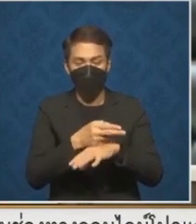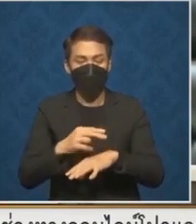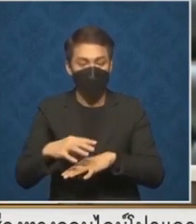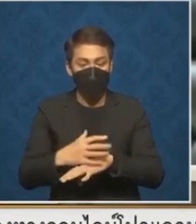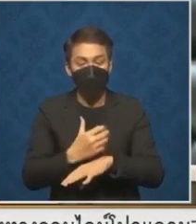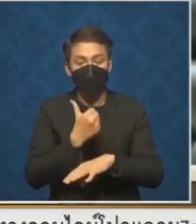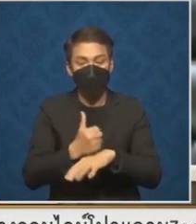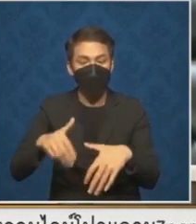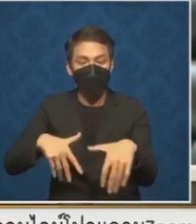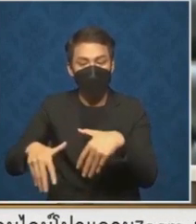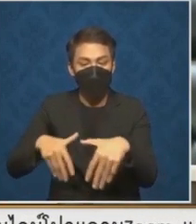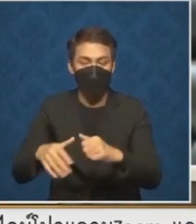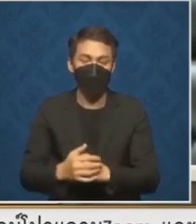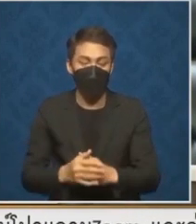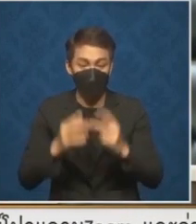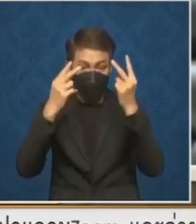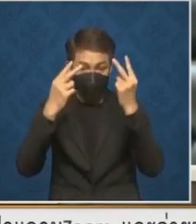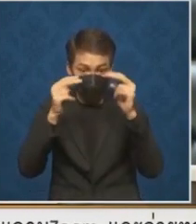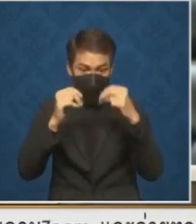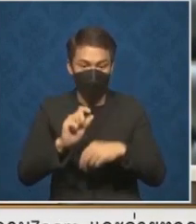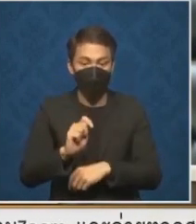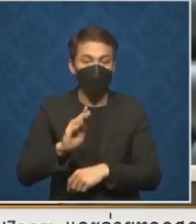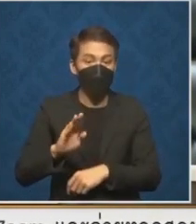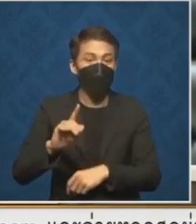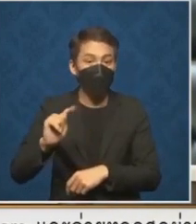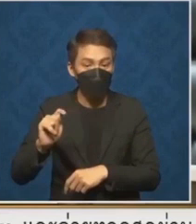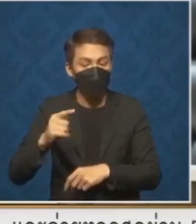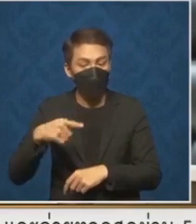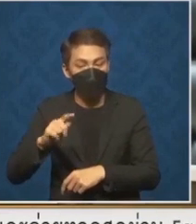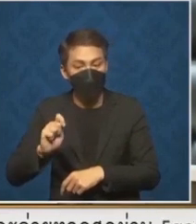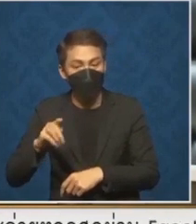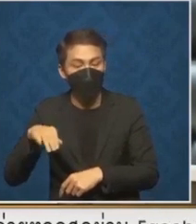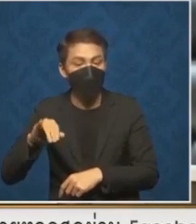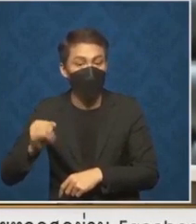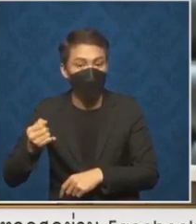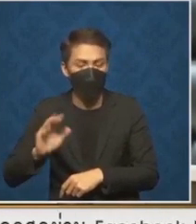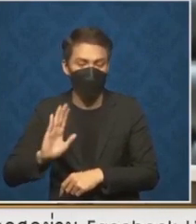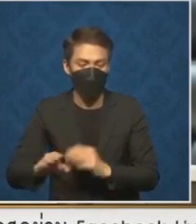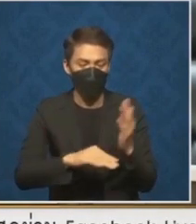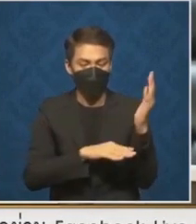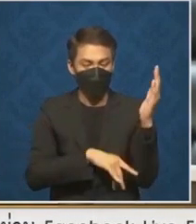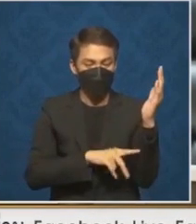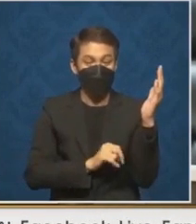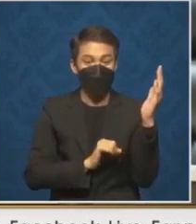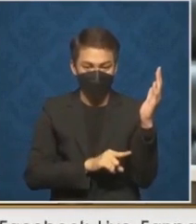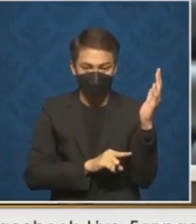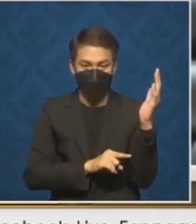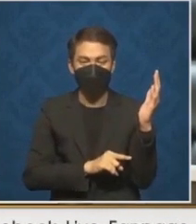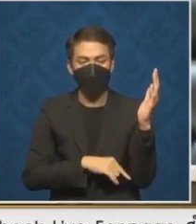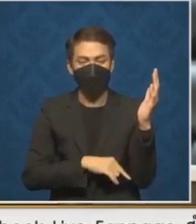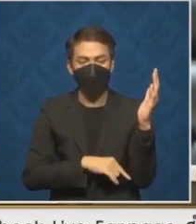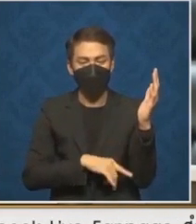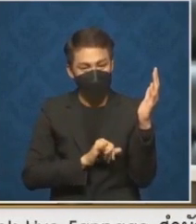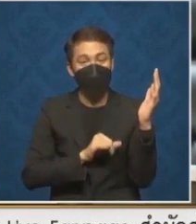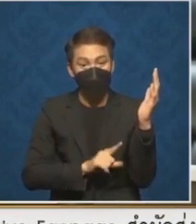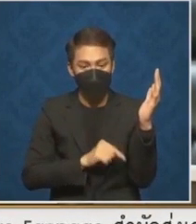เป็ณยกเทศบาล ของนาราทิวาชนนึง ยระลาคนหนึ่งแล้ไม่มีฟ์มสัพนศสตั